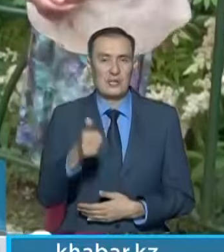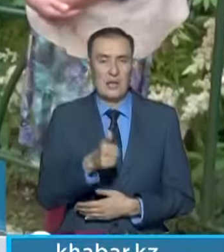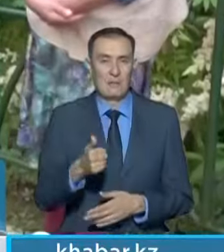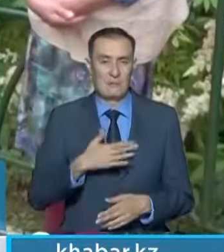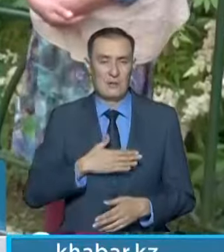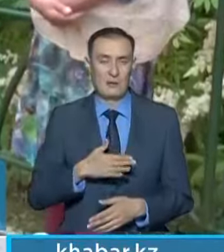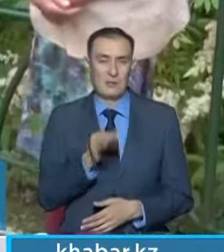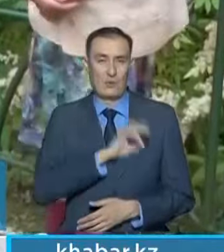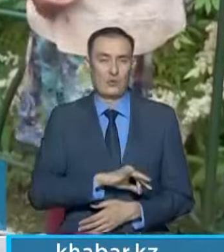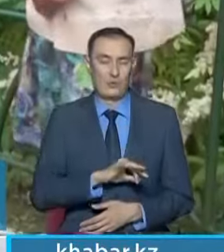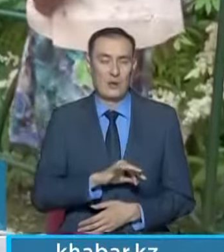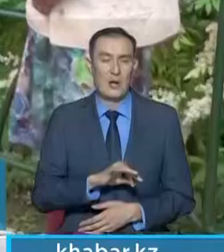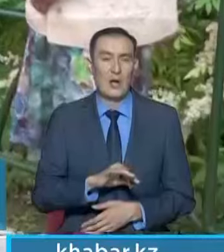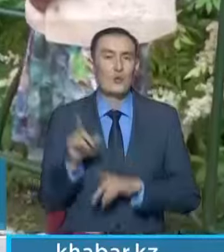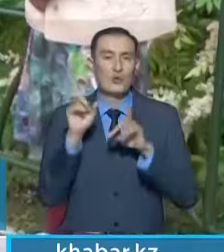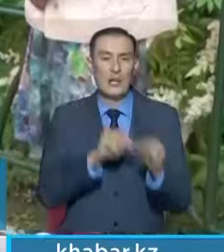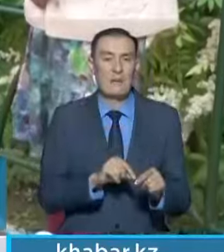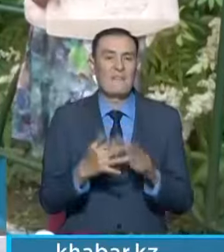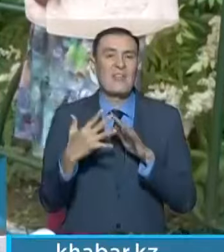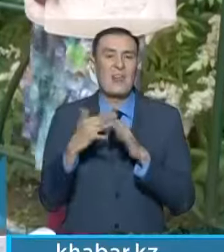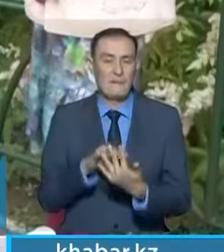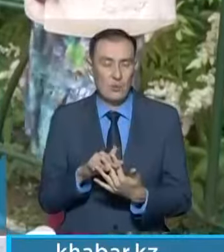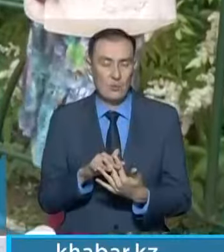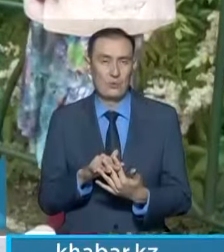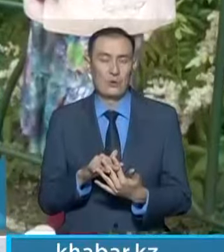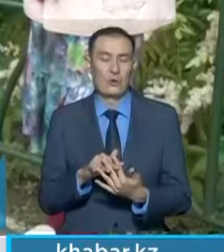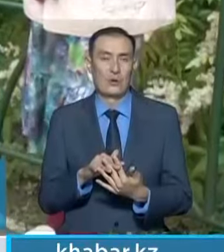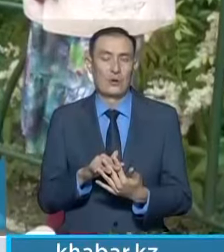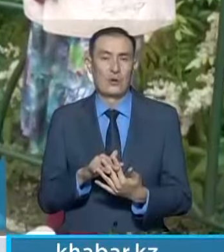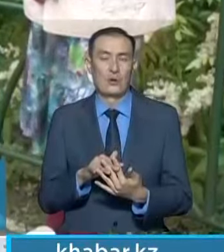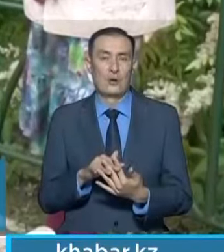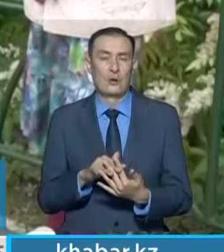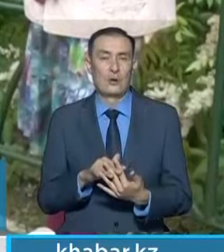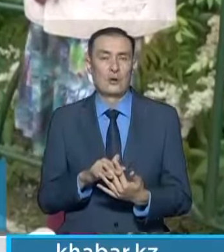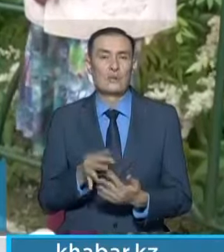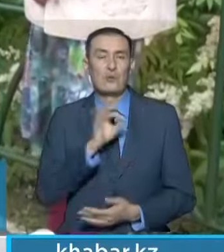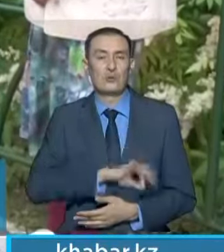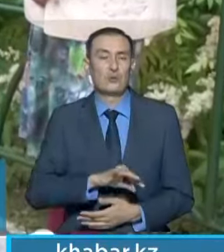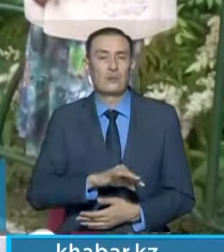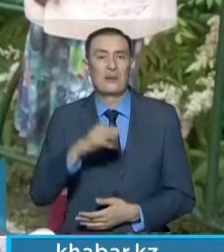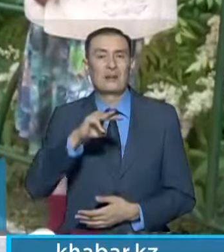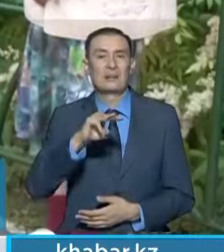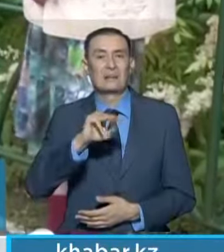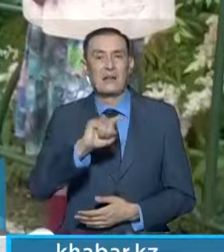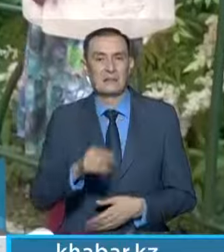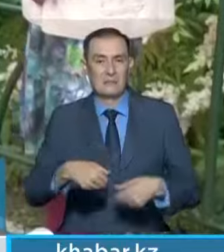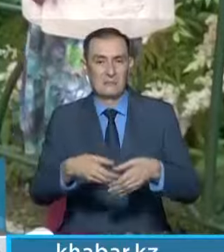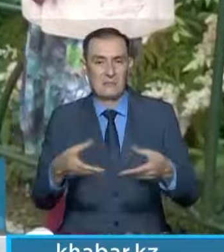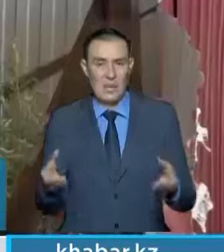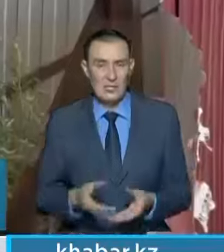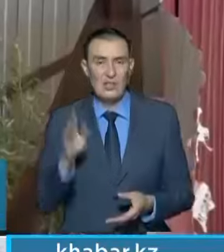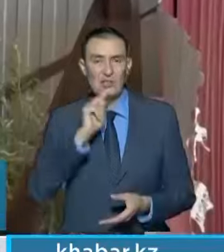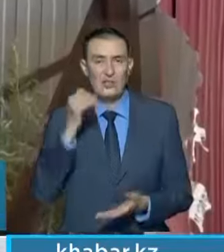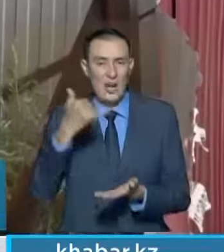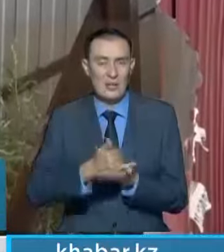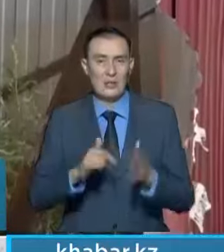баню. Уезжаем в деревню, вот, набираем тазики, нагреваем чайники.